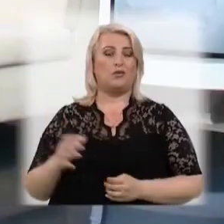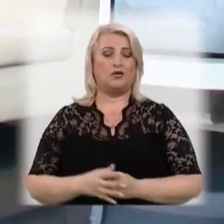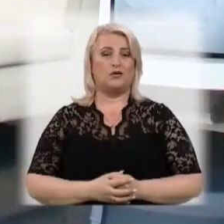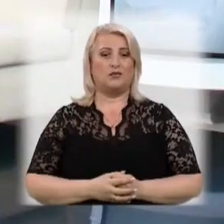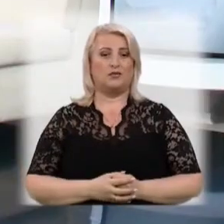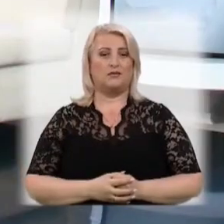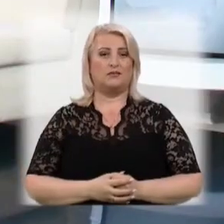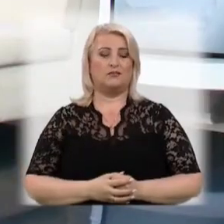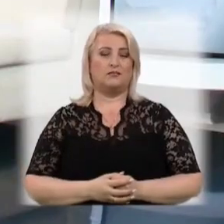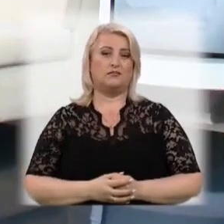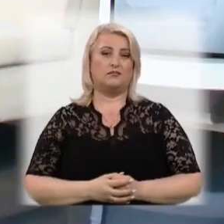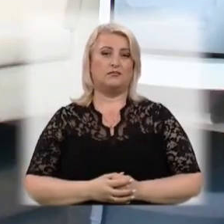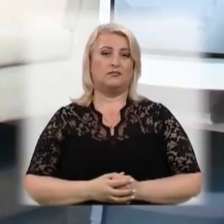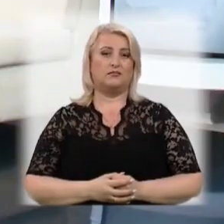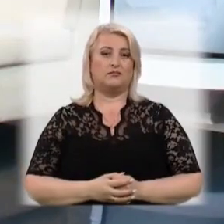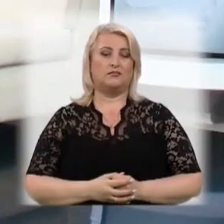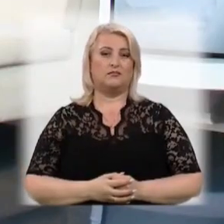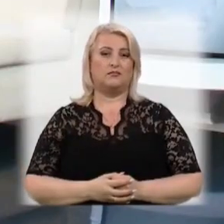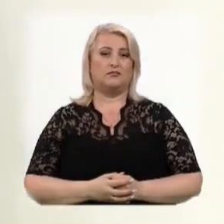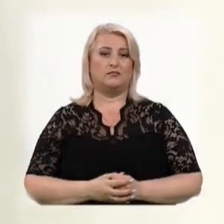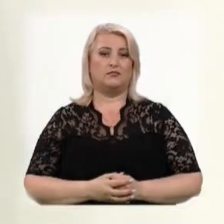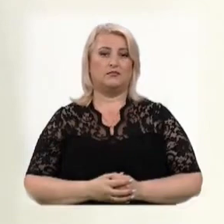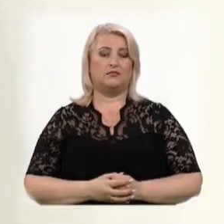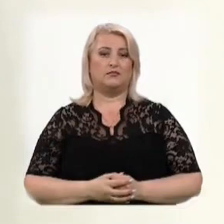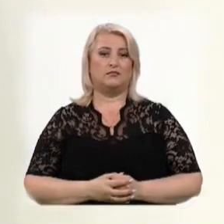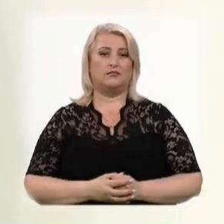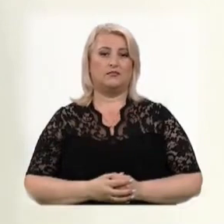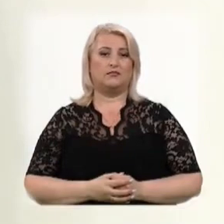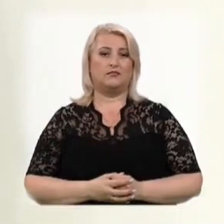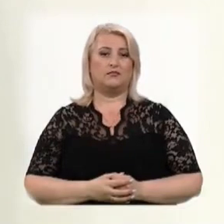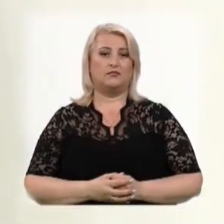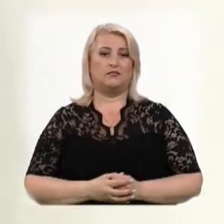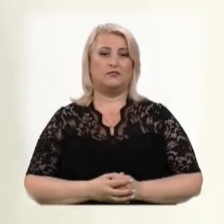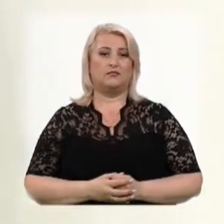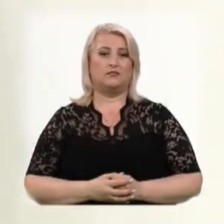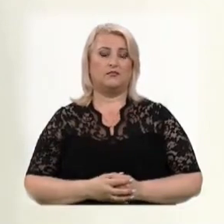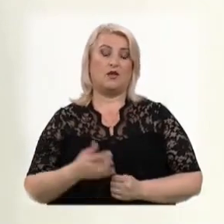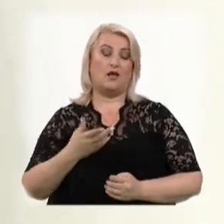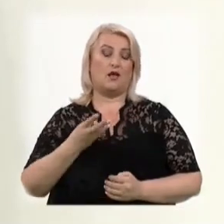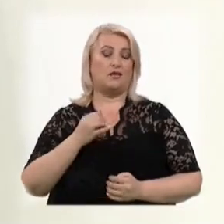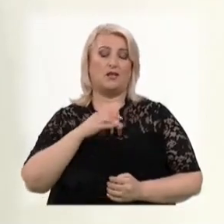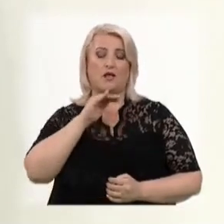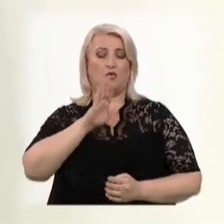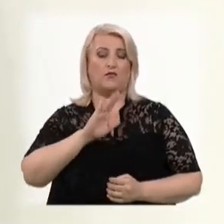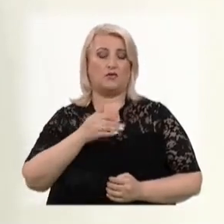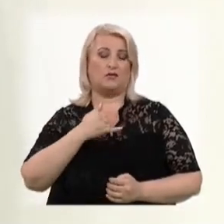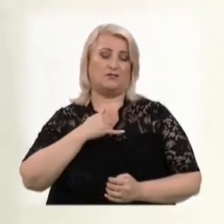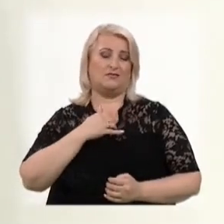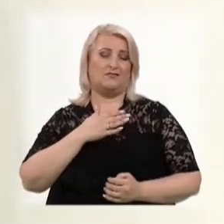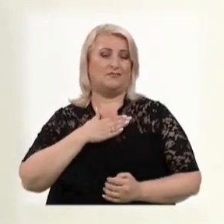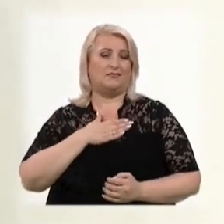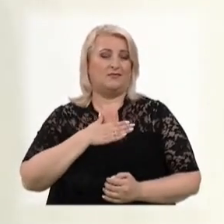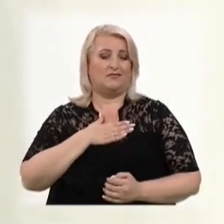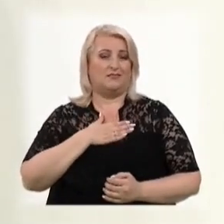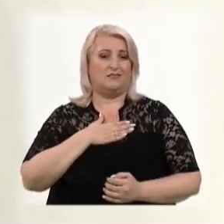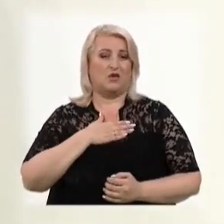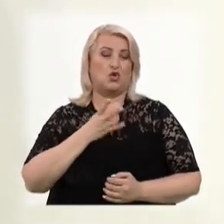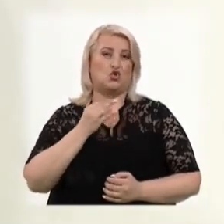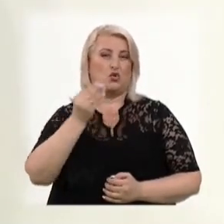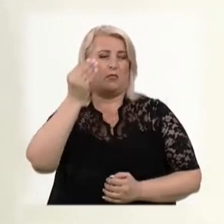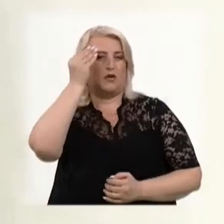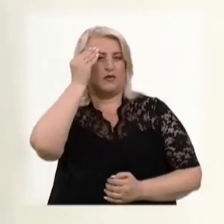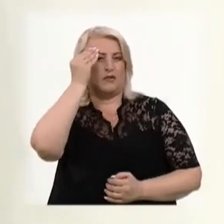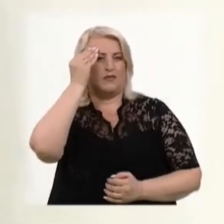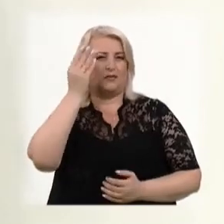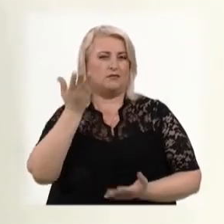imprimare vor fi foarte de asta impressions din partea mea dar ca să ne imaginăm cina măcar